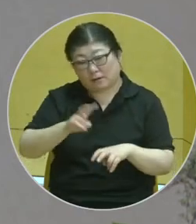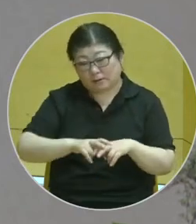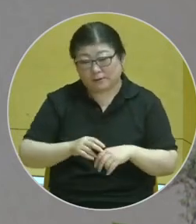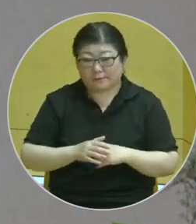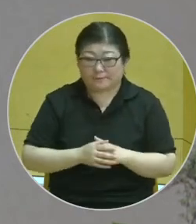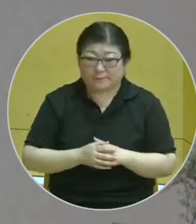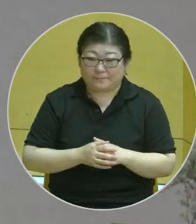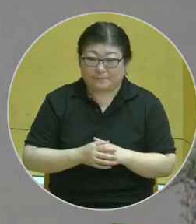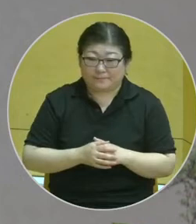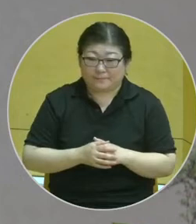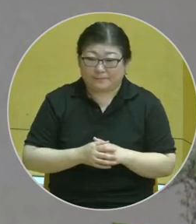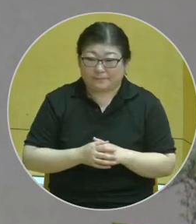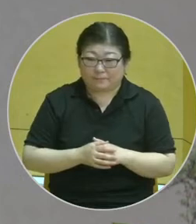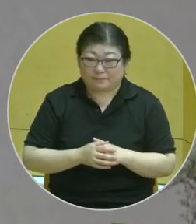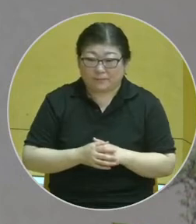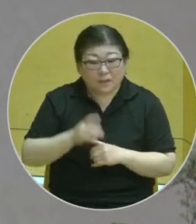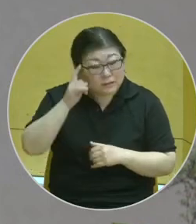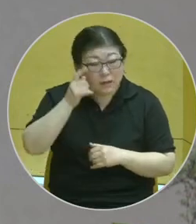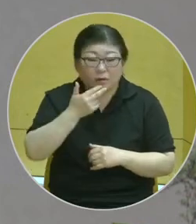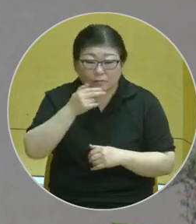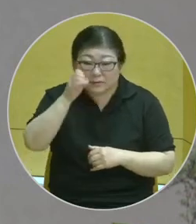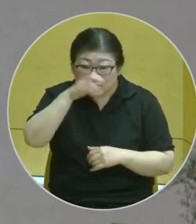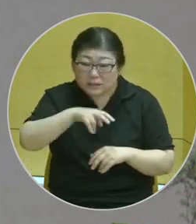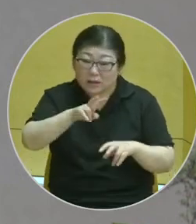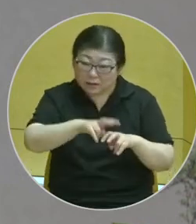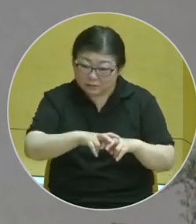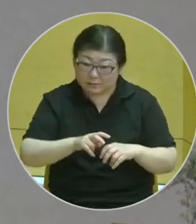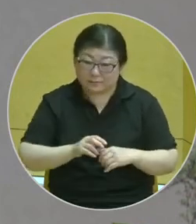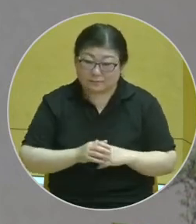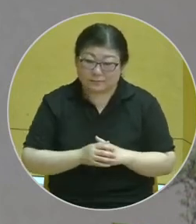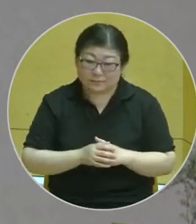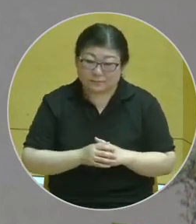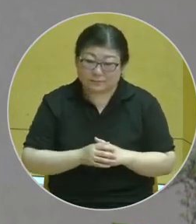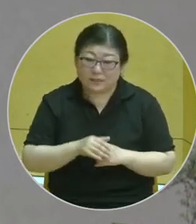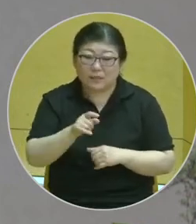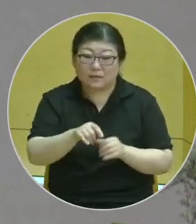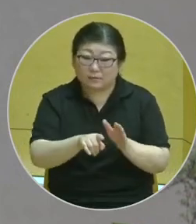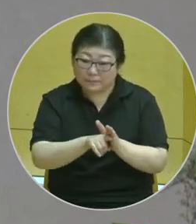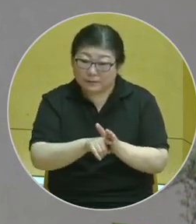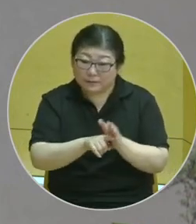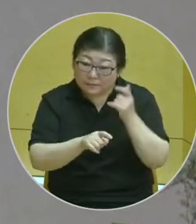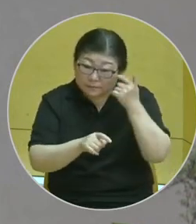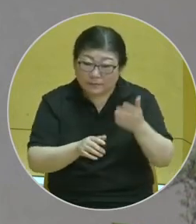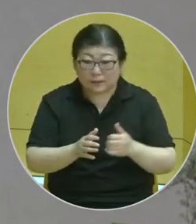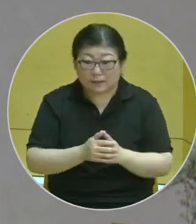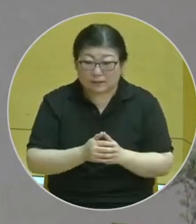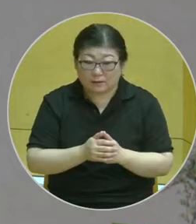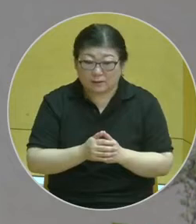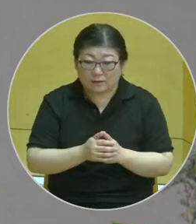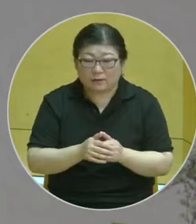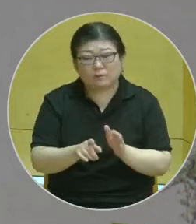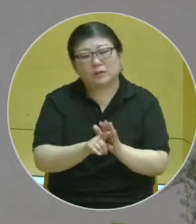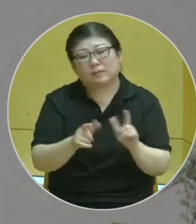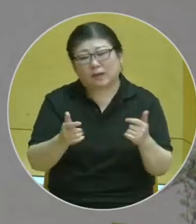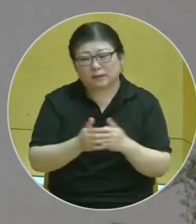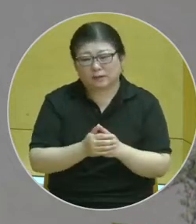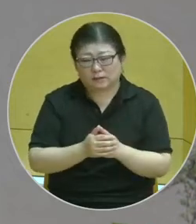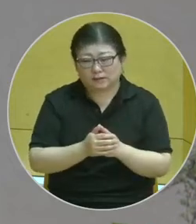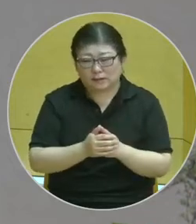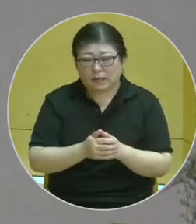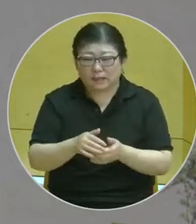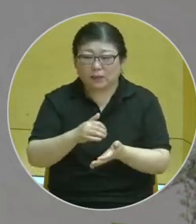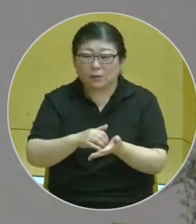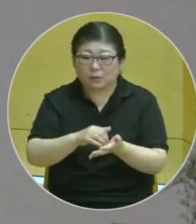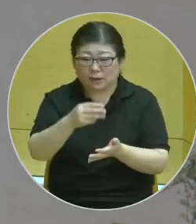아마 대부분의 아마 그런 의식 없이 와서 그냥 않으셨을 거에요 근데 이게 믿음이 까 이건 믿음이 아닙니다 이건 통계입니다 동계 이전에도 그랬고